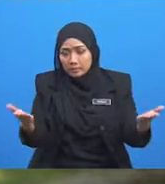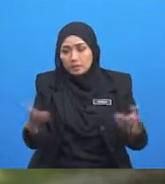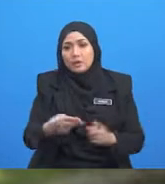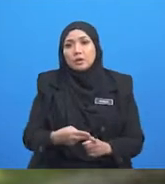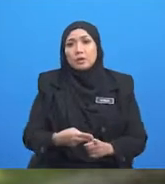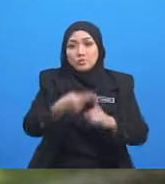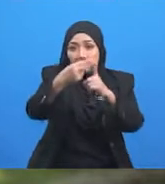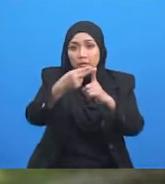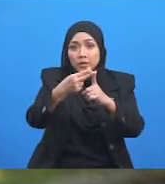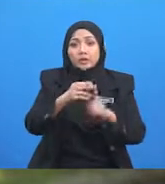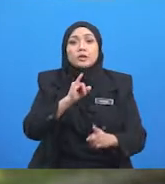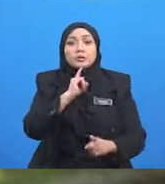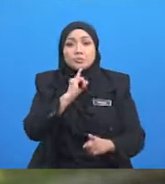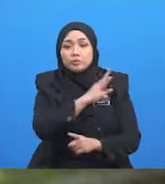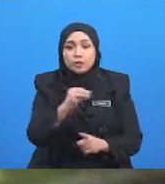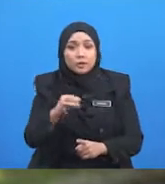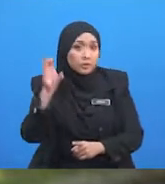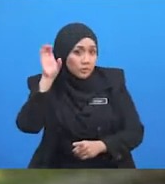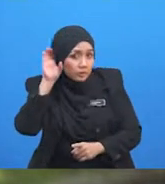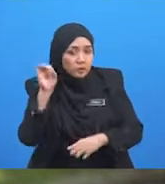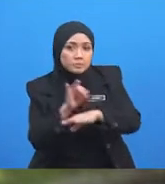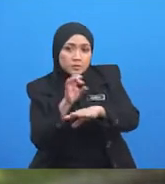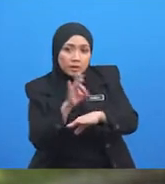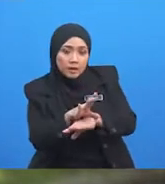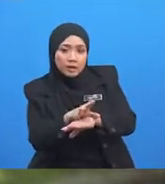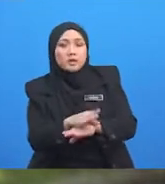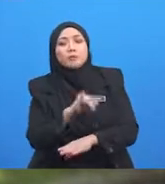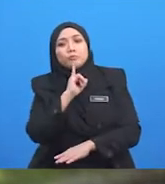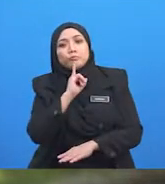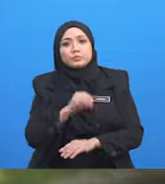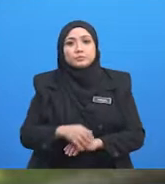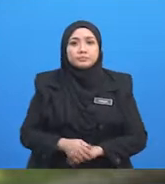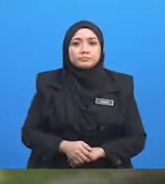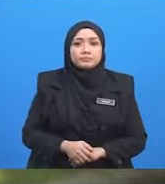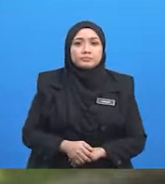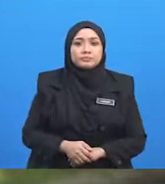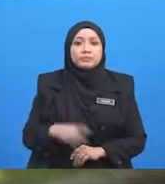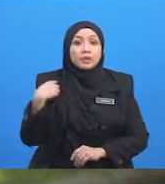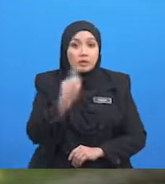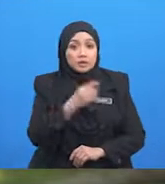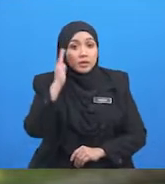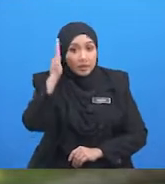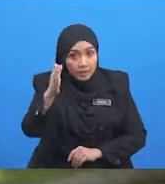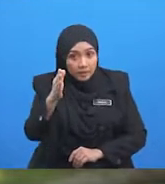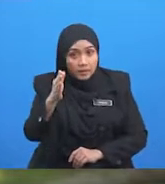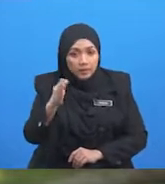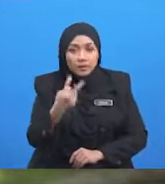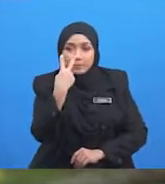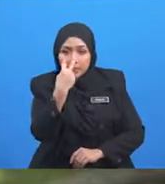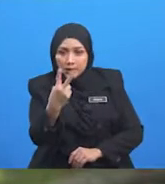ibu dan mendengar pesanan ibu. Berikutnya, kita akan meneliti